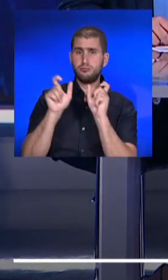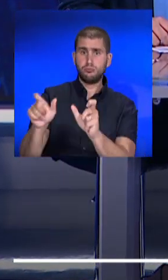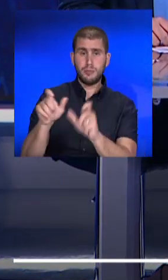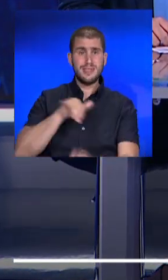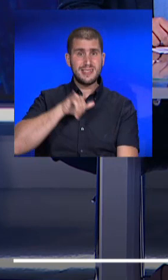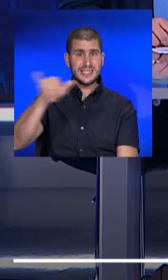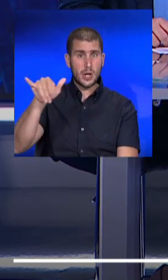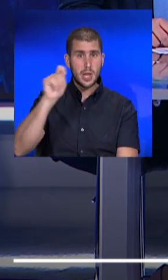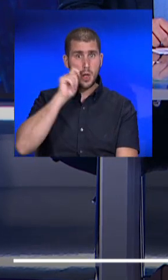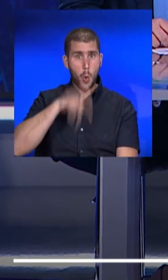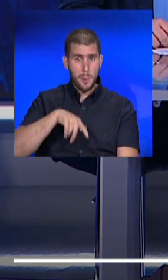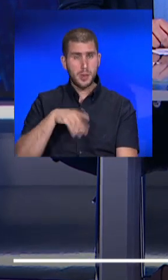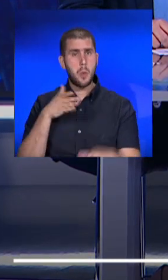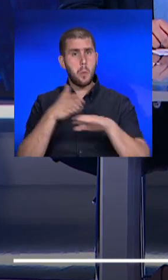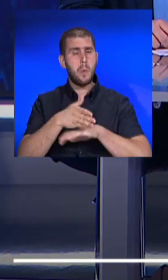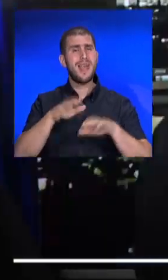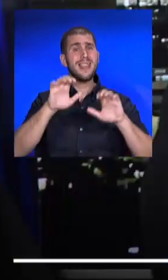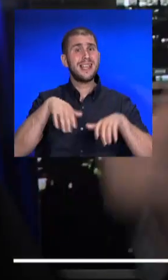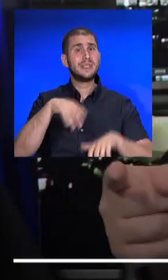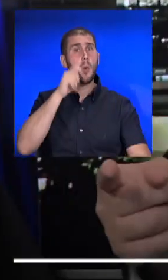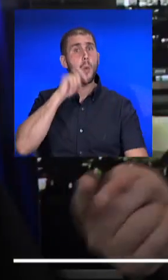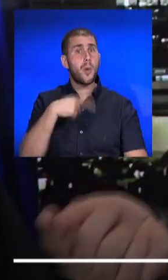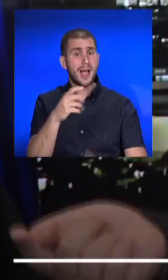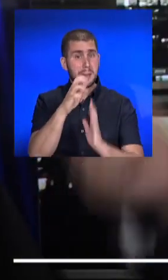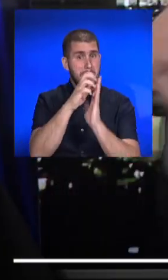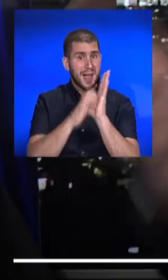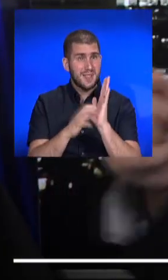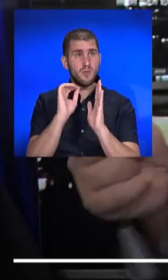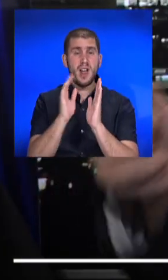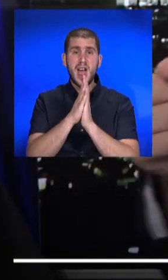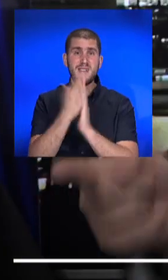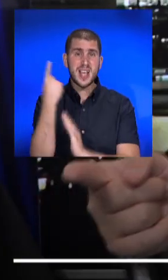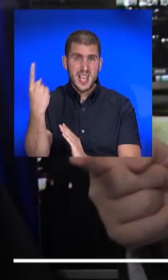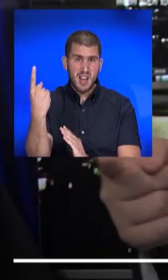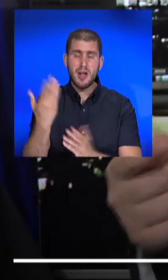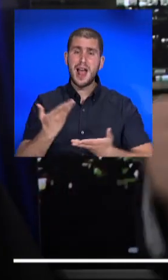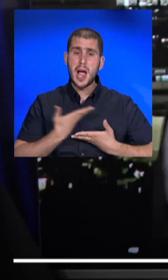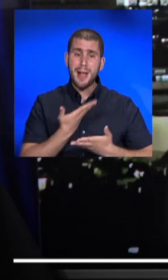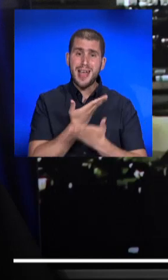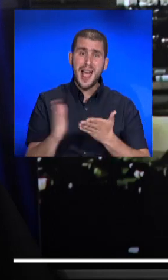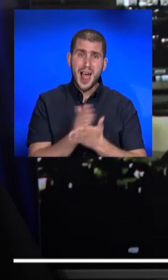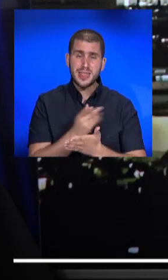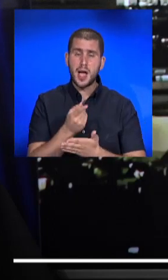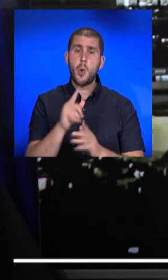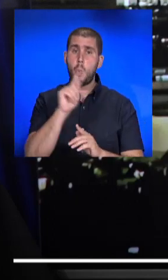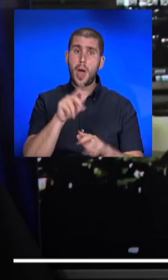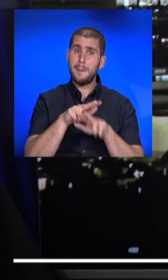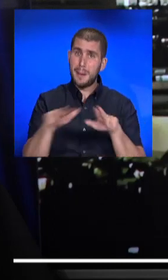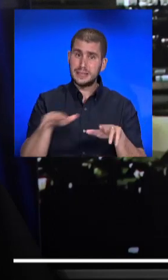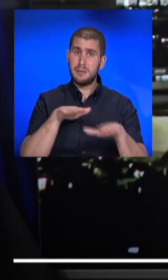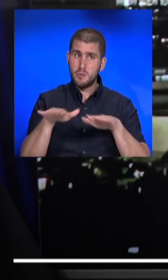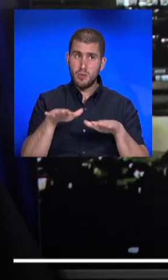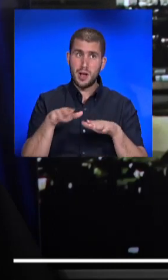לאומן נקודה, פונה לנשיא אוקראינה במכתב כדי לבקש ממנו לקבל את ההחלטה שאולי בארץ הממשלה